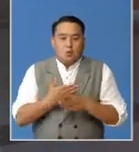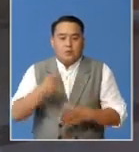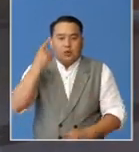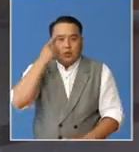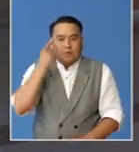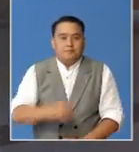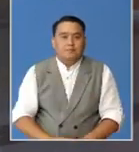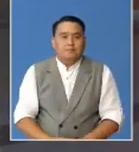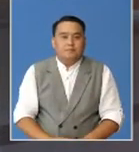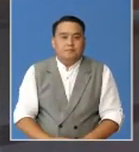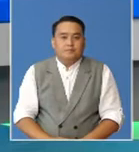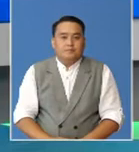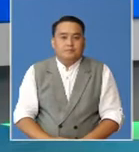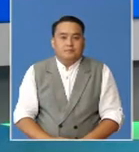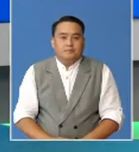ойлаймын.